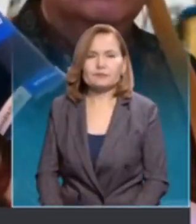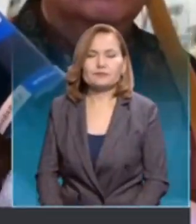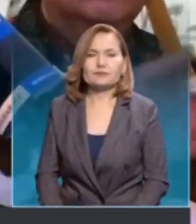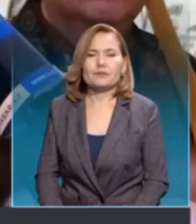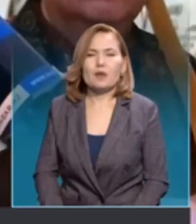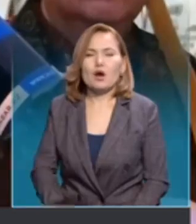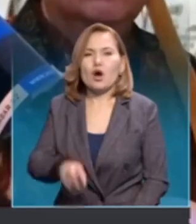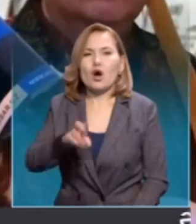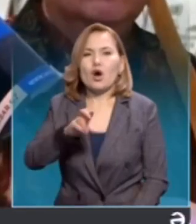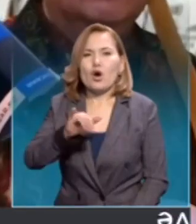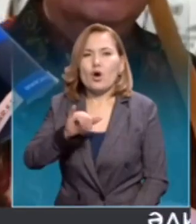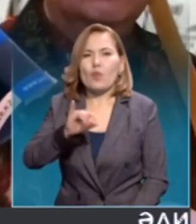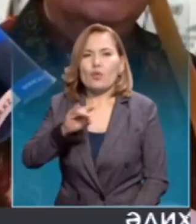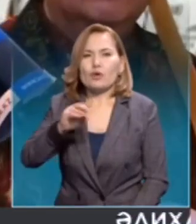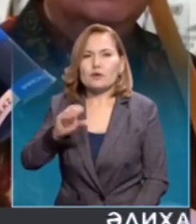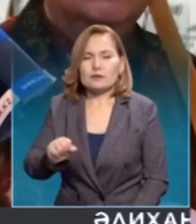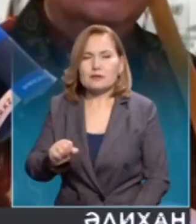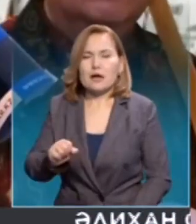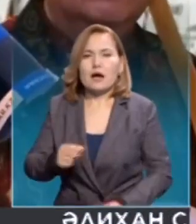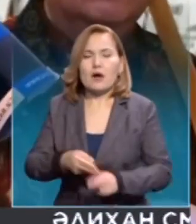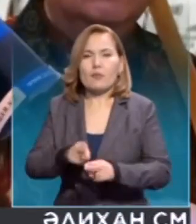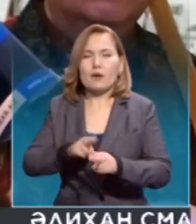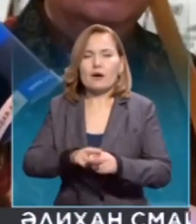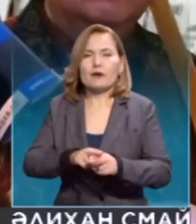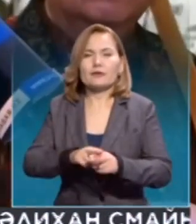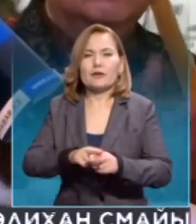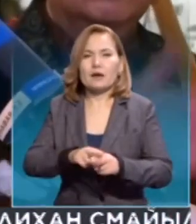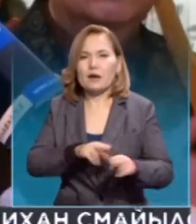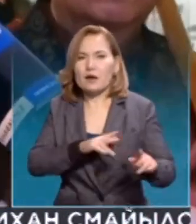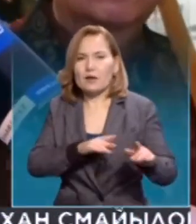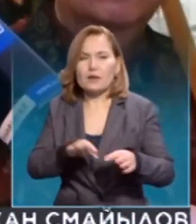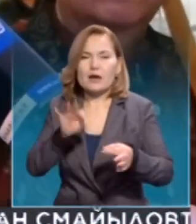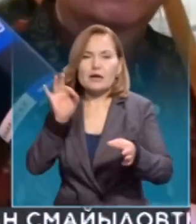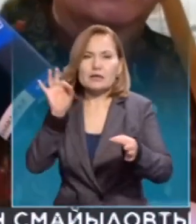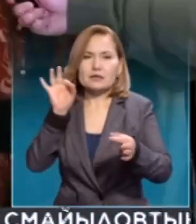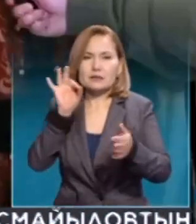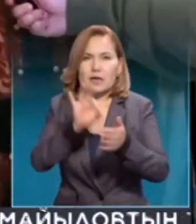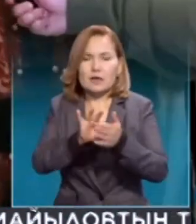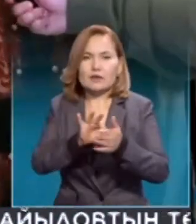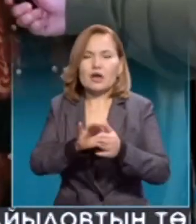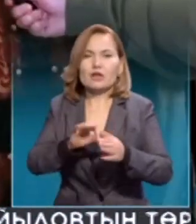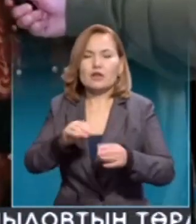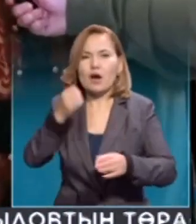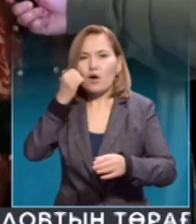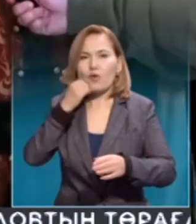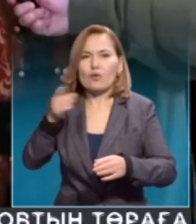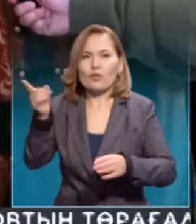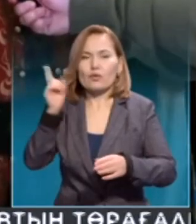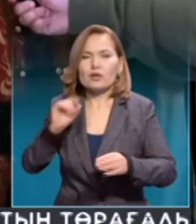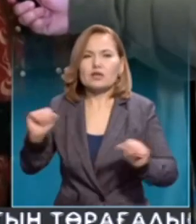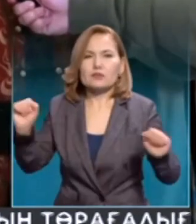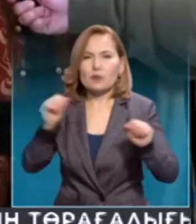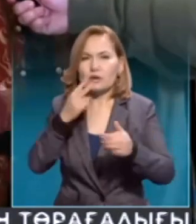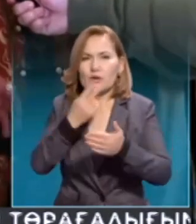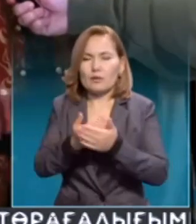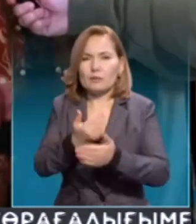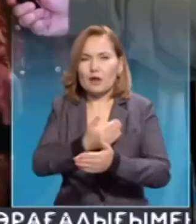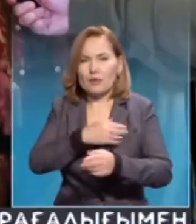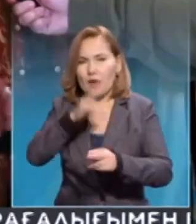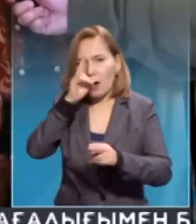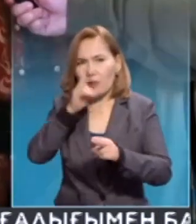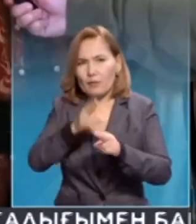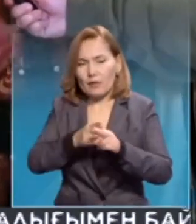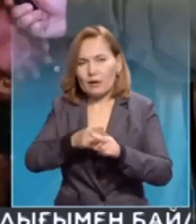bulunduk. Bursa Destirli Sadagatu Kaumdastık retinde birkaçar şaralarda halkımızın köne sportlık oynörünün paş etuge tırstık. Tuğustas elderden